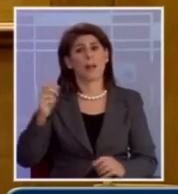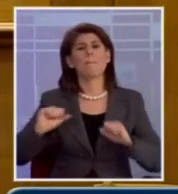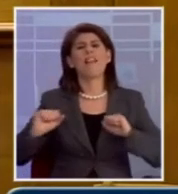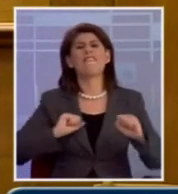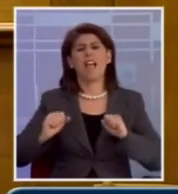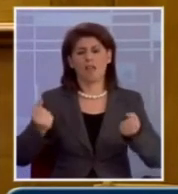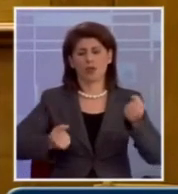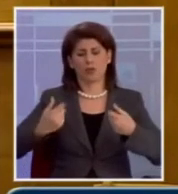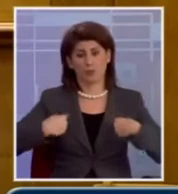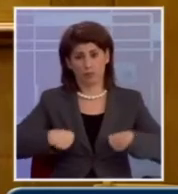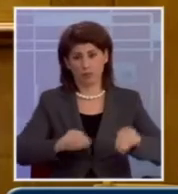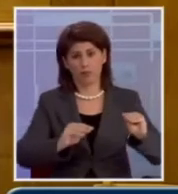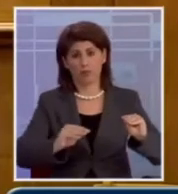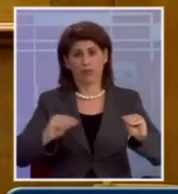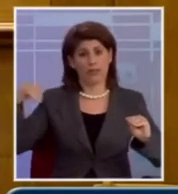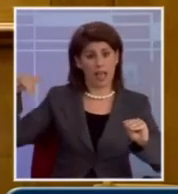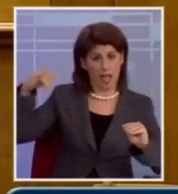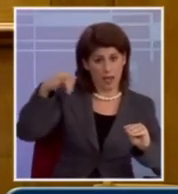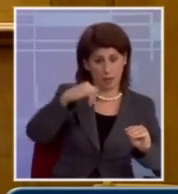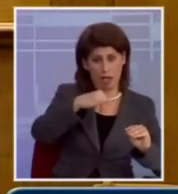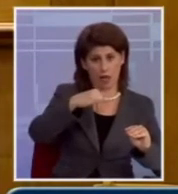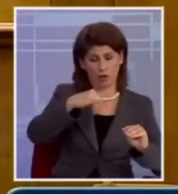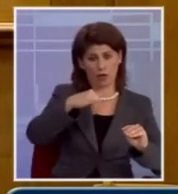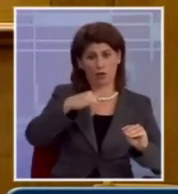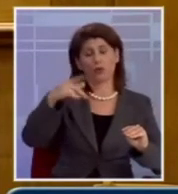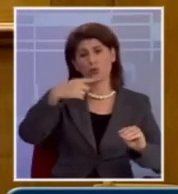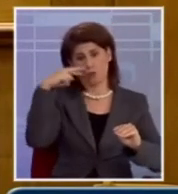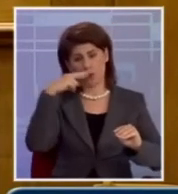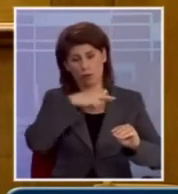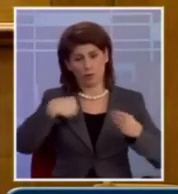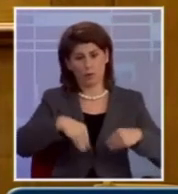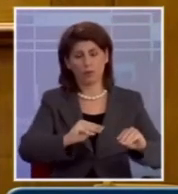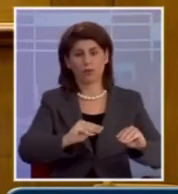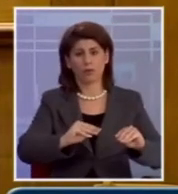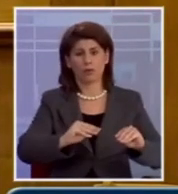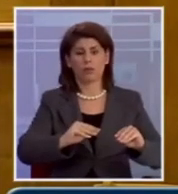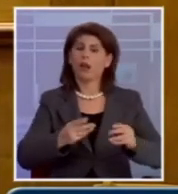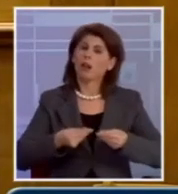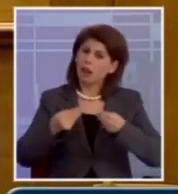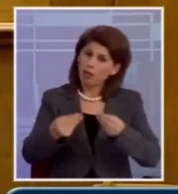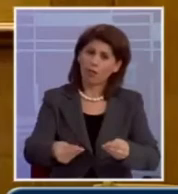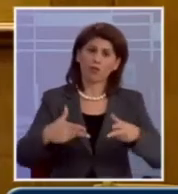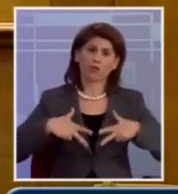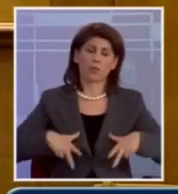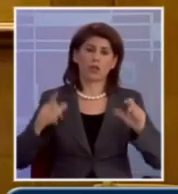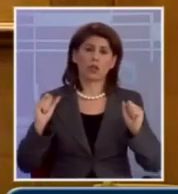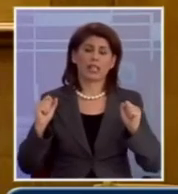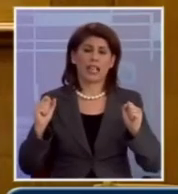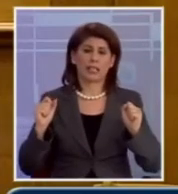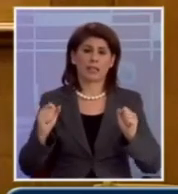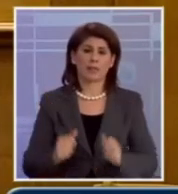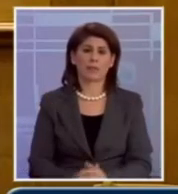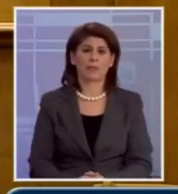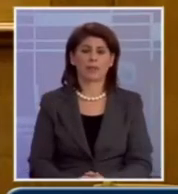πουληθεί και το αεροπλάνο να δοθούν στο Υπουργείο Υγείας, γιατί